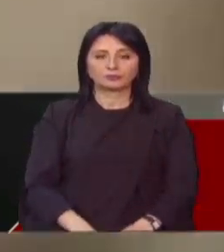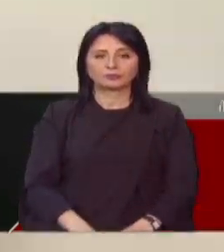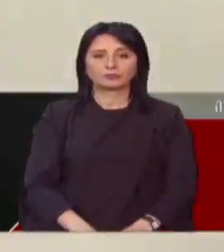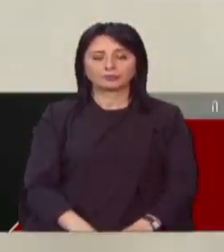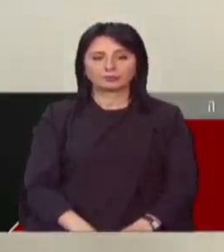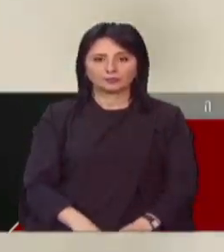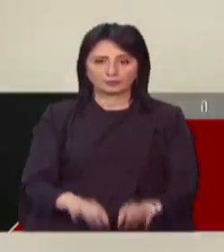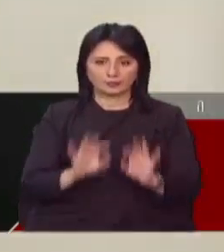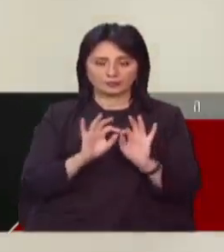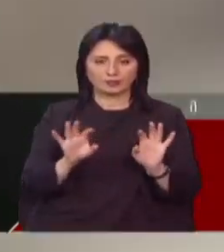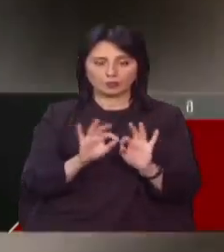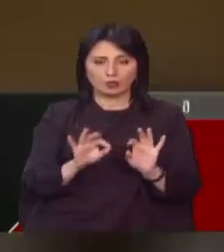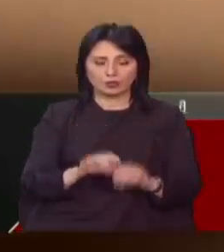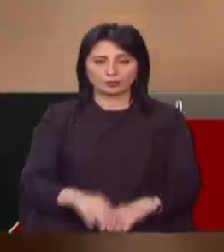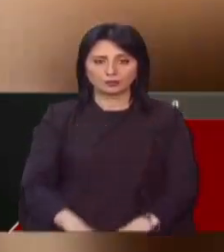მოგახსენებთ,